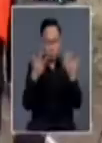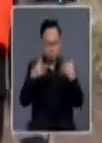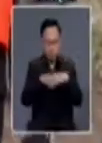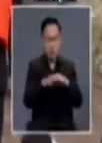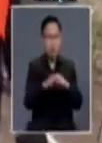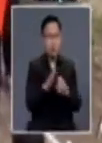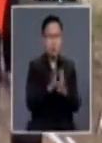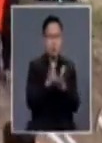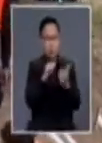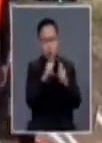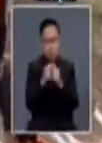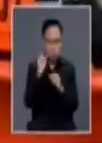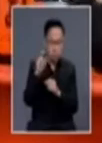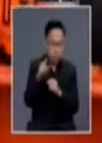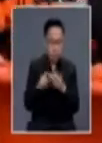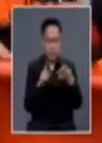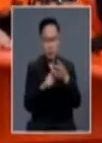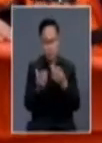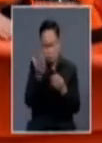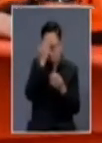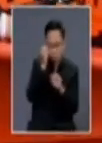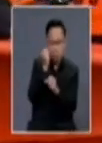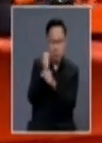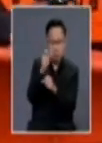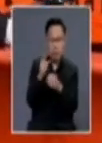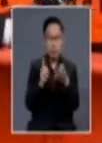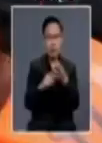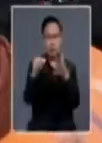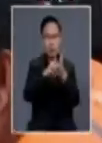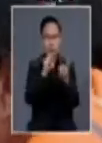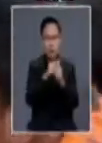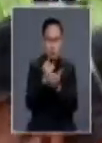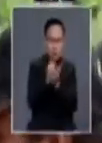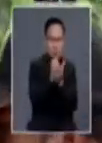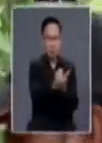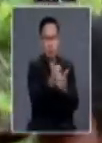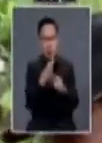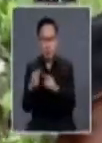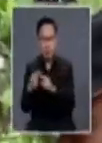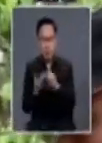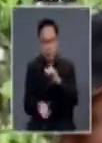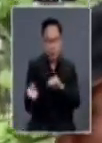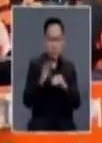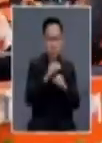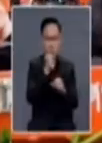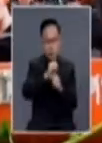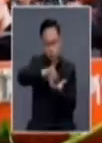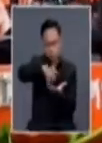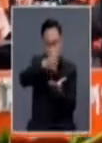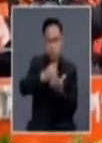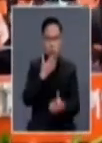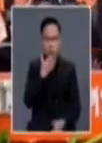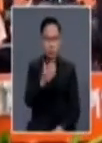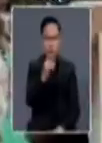ฉุกเฉินการเผชิญเหตุการบัญชาการเหตุการณ์และการบรรเทาทุกข์การเพิ่มประสิทธิภาพการฟื้นฟูอย่างยั่ง